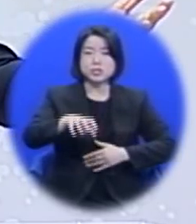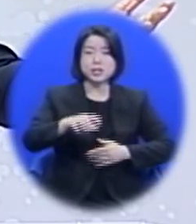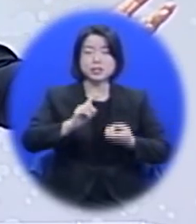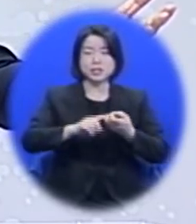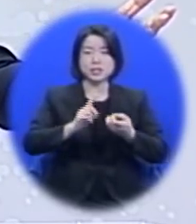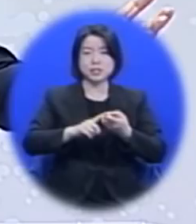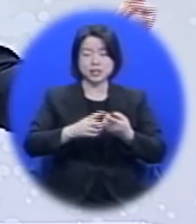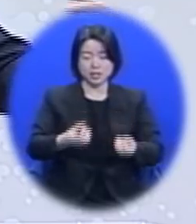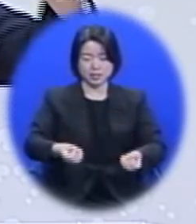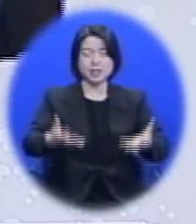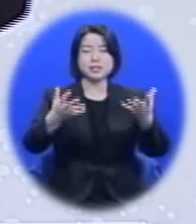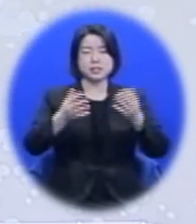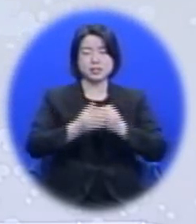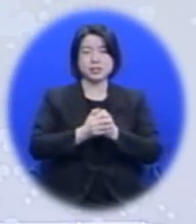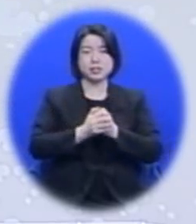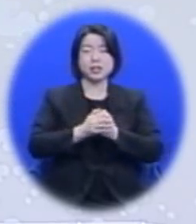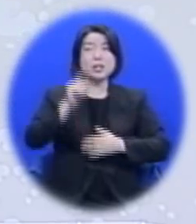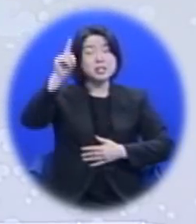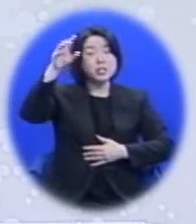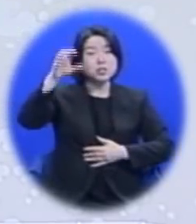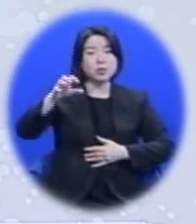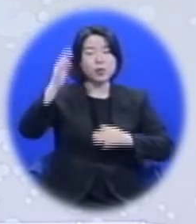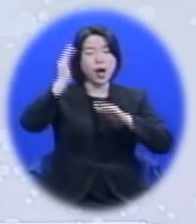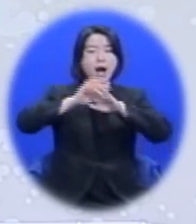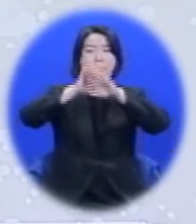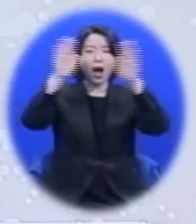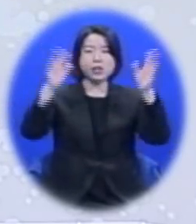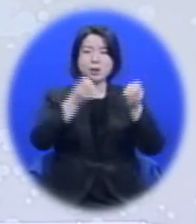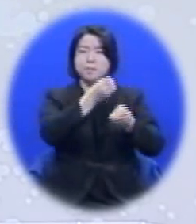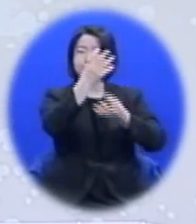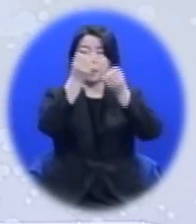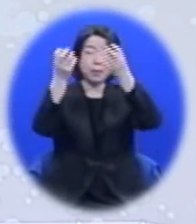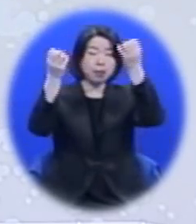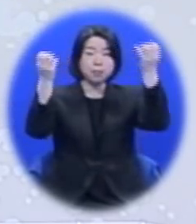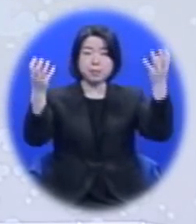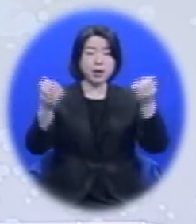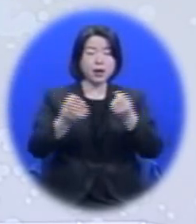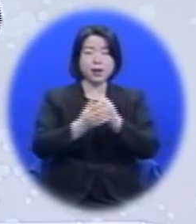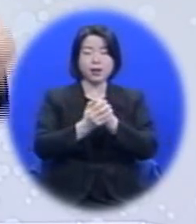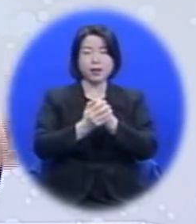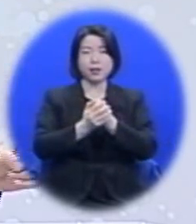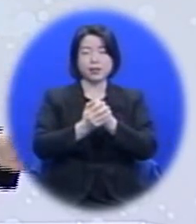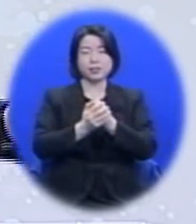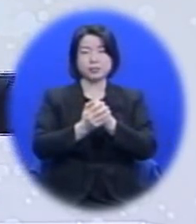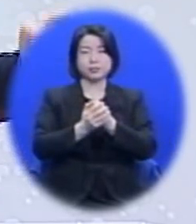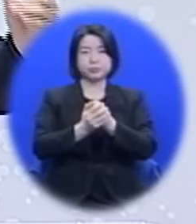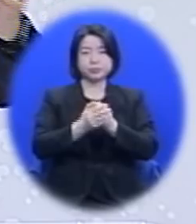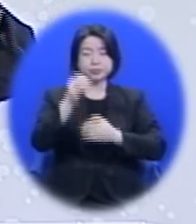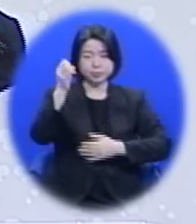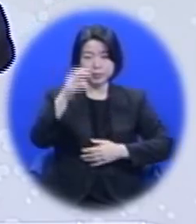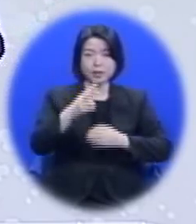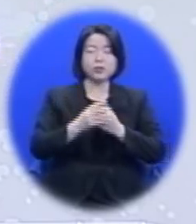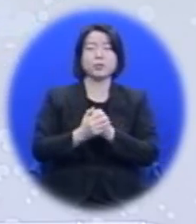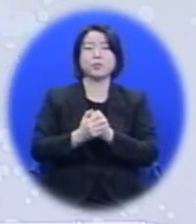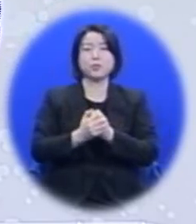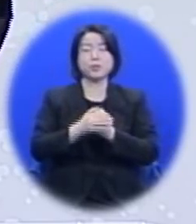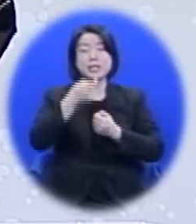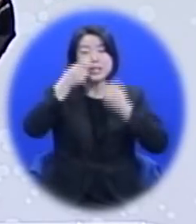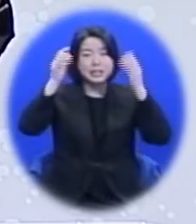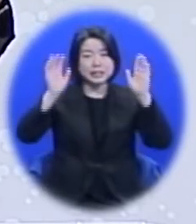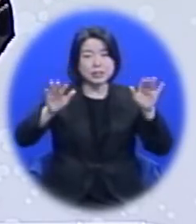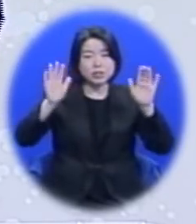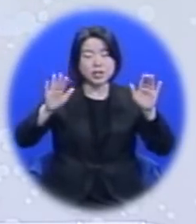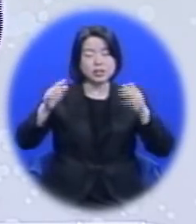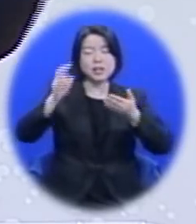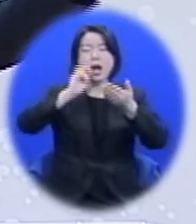잔치였다. 천국에는 하늘에는 폭죽이 터지고 별이 빛는, 그리고 천사들의